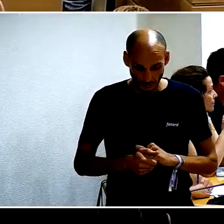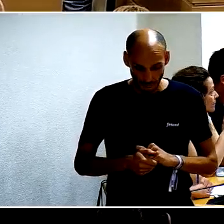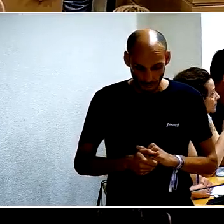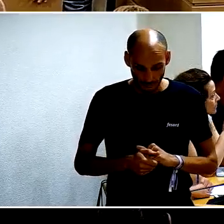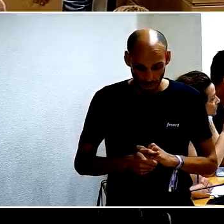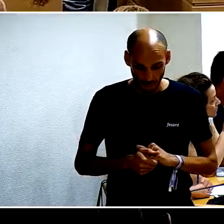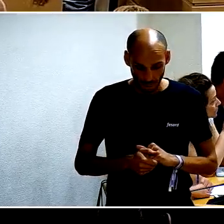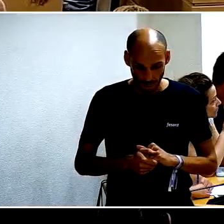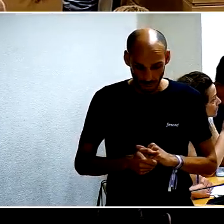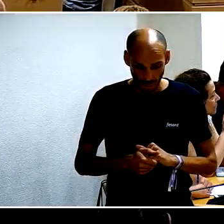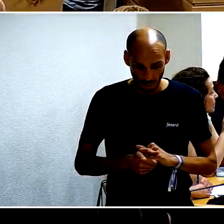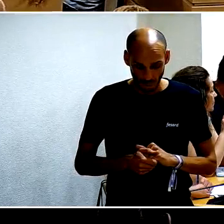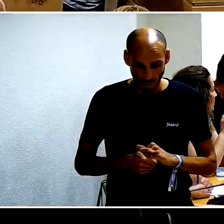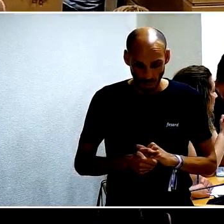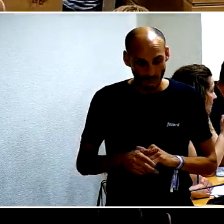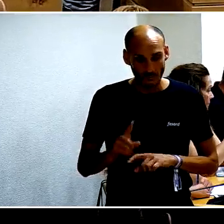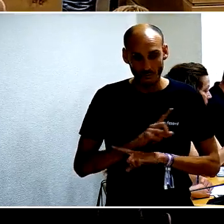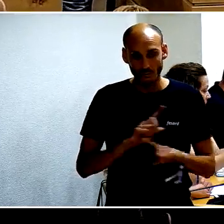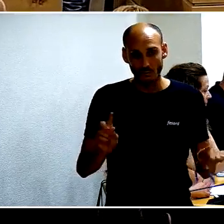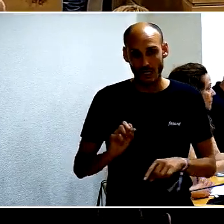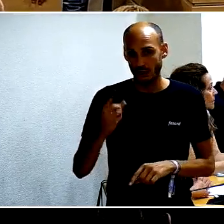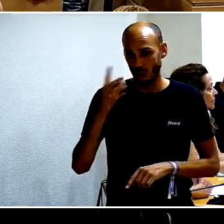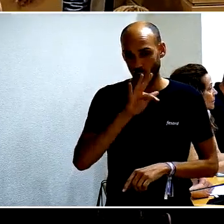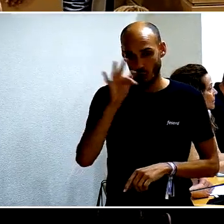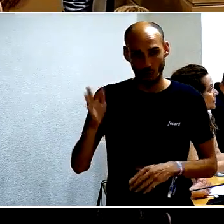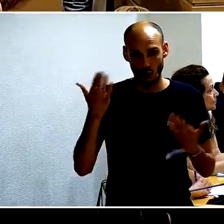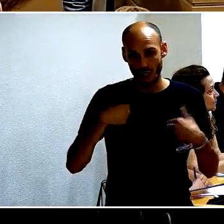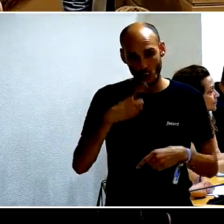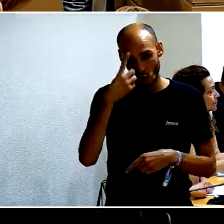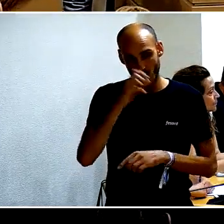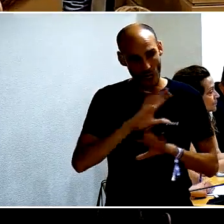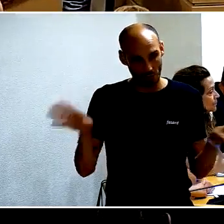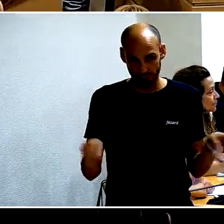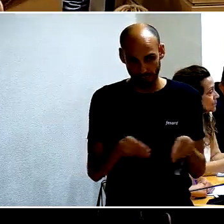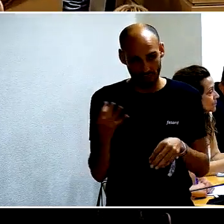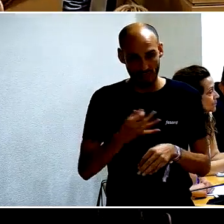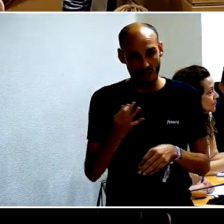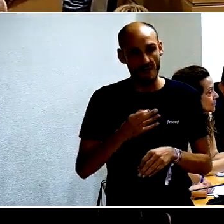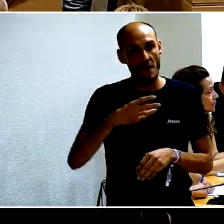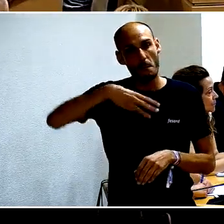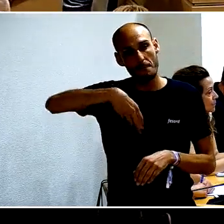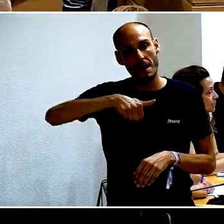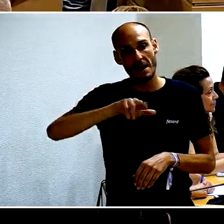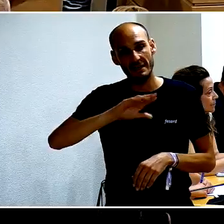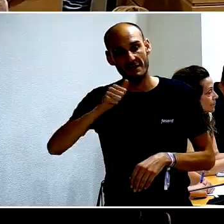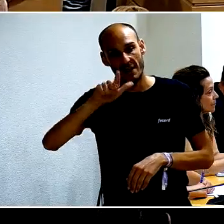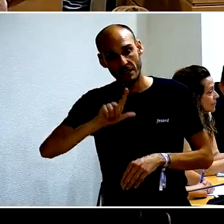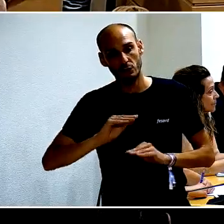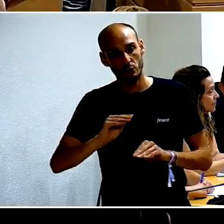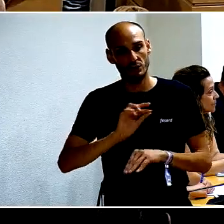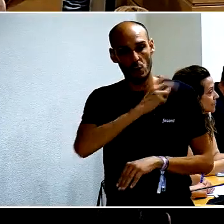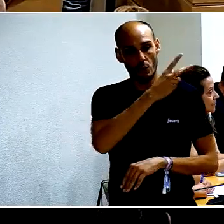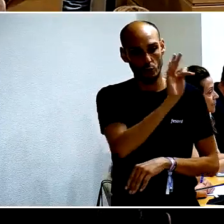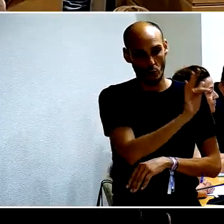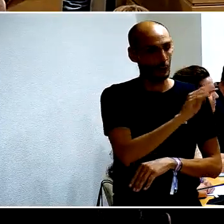No, vostè ha fet ús del segon torn de paraula i jo crec que hem d'anar concloent. Maribel Albalat estaria en el segon torn de paraula. Dos